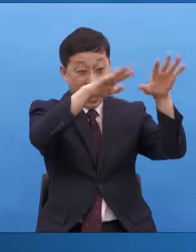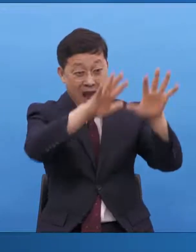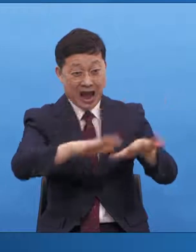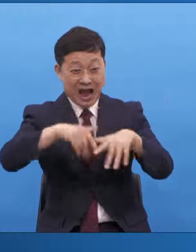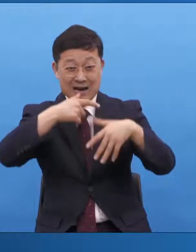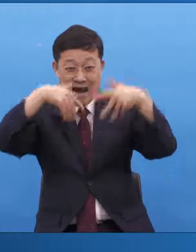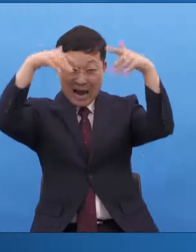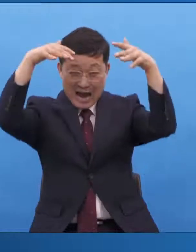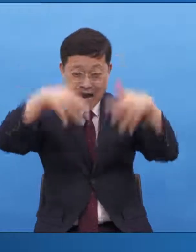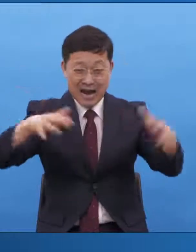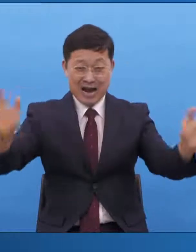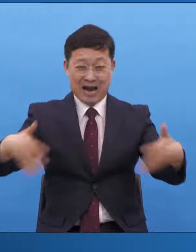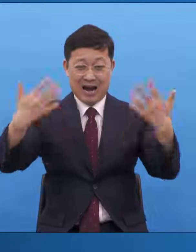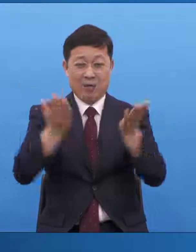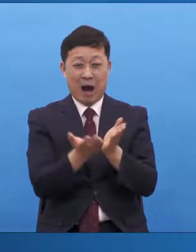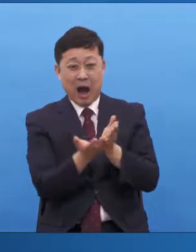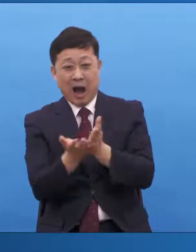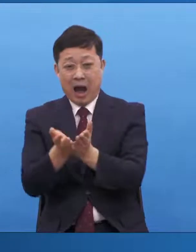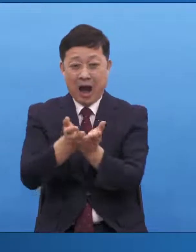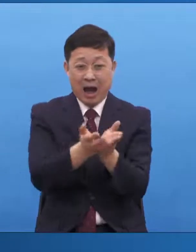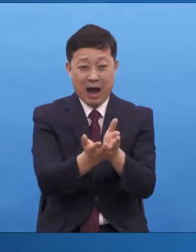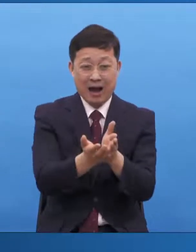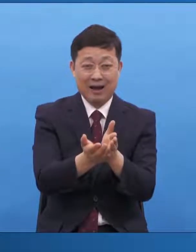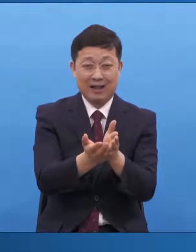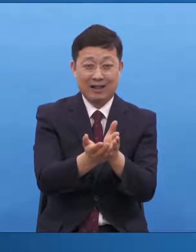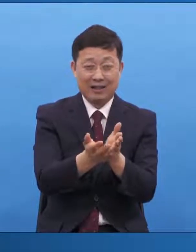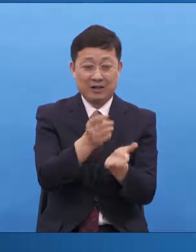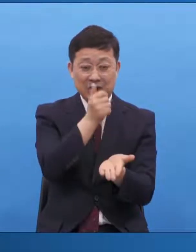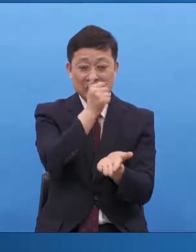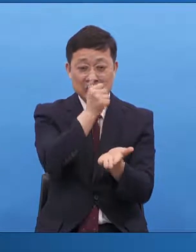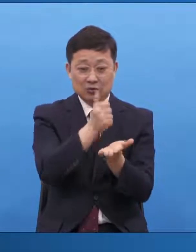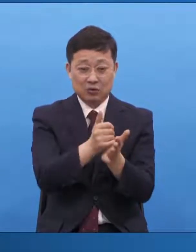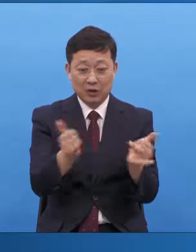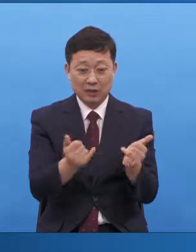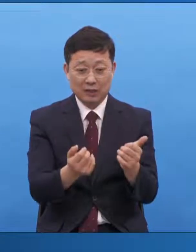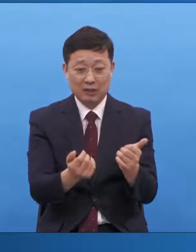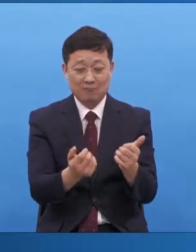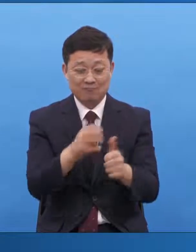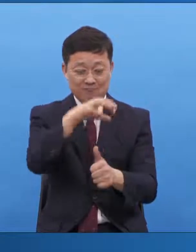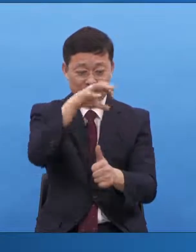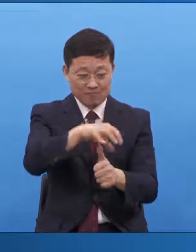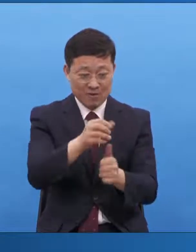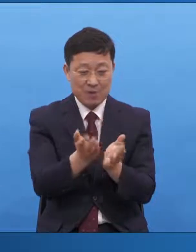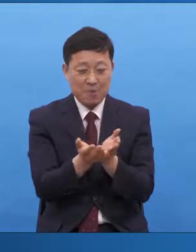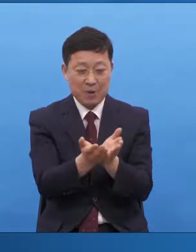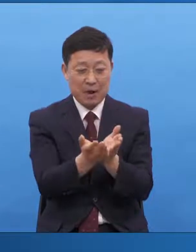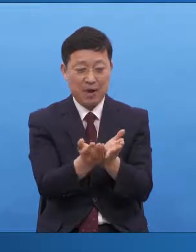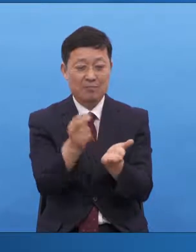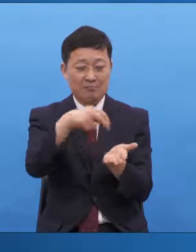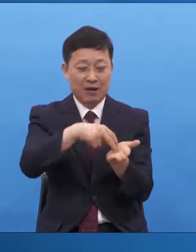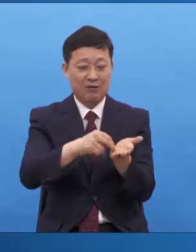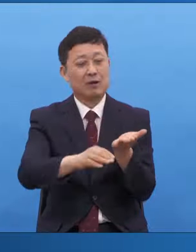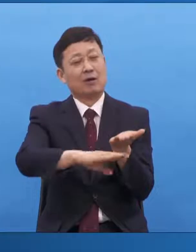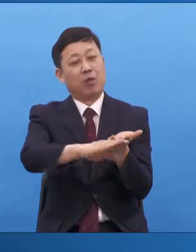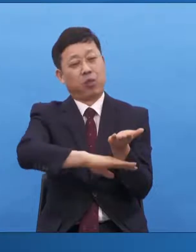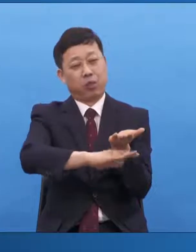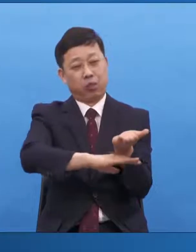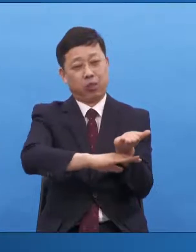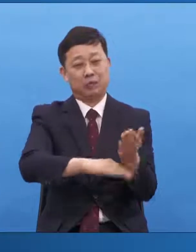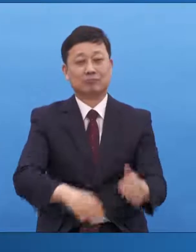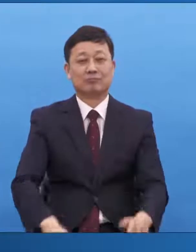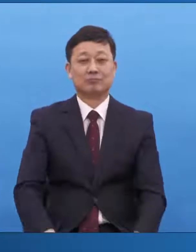바울이 재판 받아야 되니까 죄수선을 탄 거예요. Because Paul needed to stand trial, he boarded a ship of prisoners. 죄